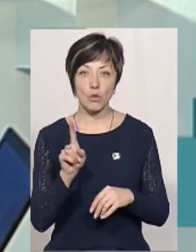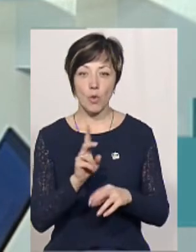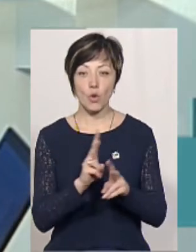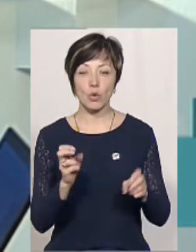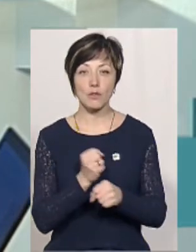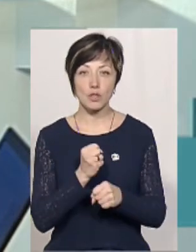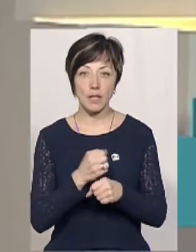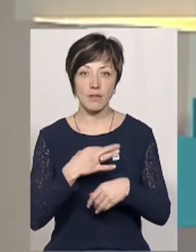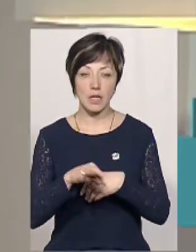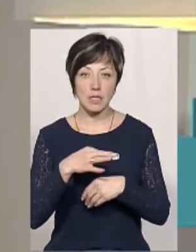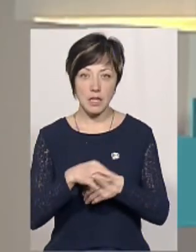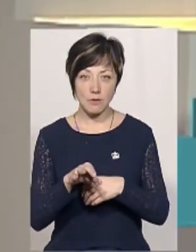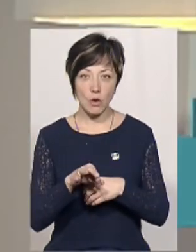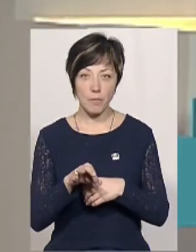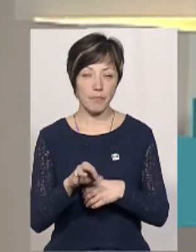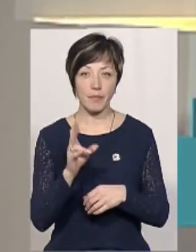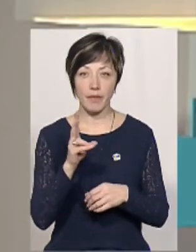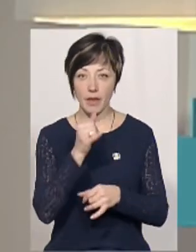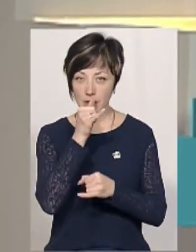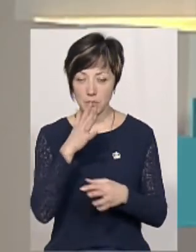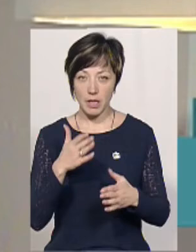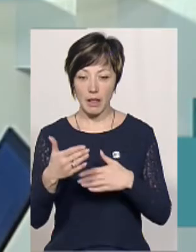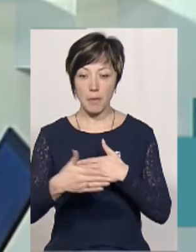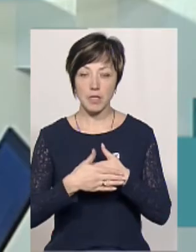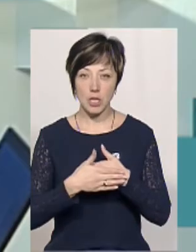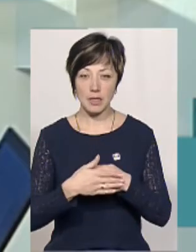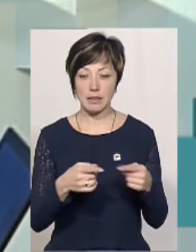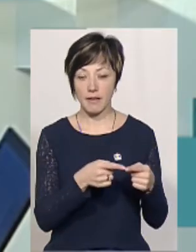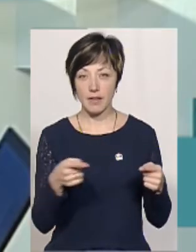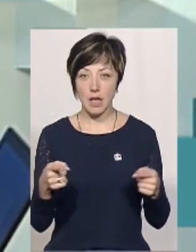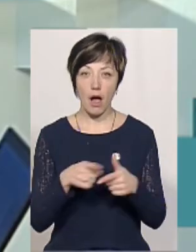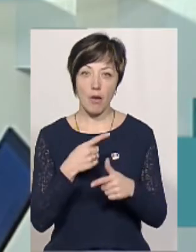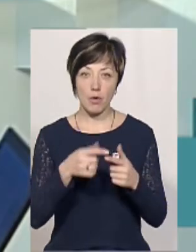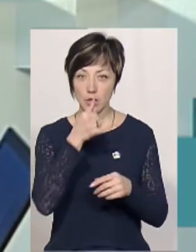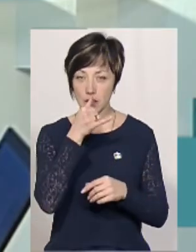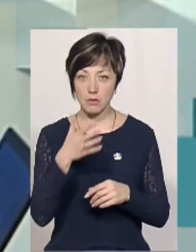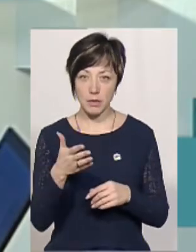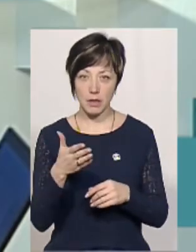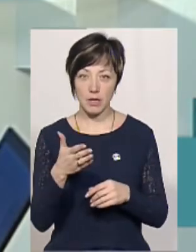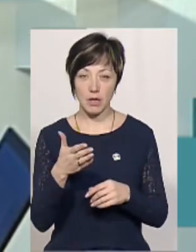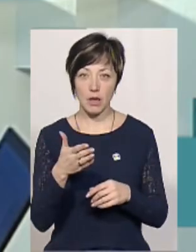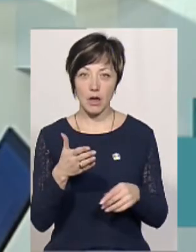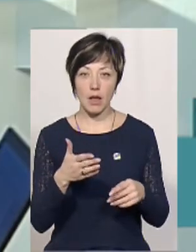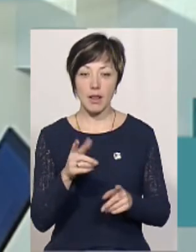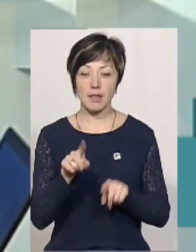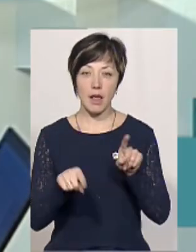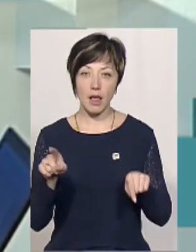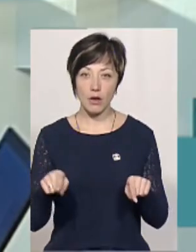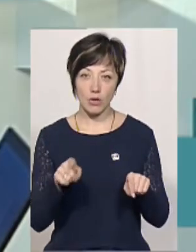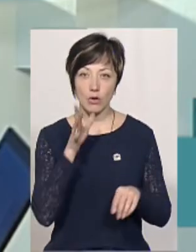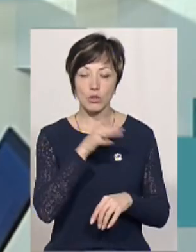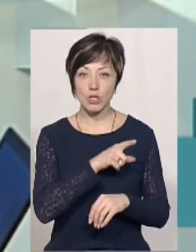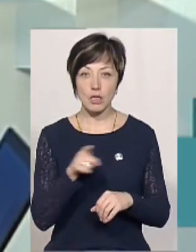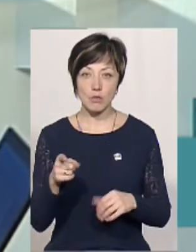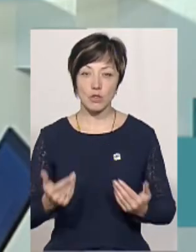той, хто вчинив над нею насильство, не зміг наближатись на певну відстань, або не зміг протягом деякого часу,